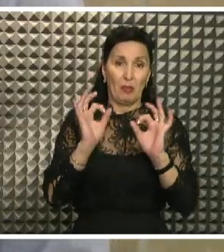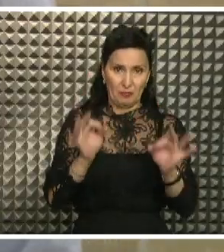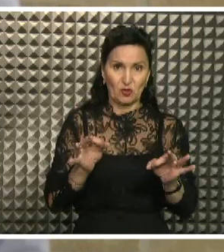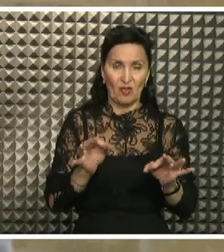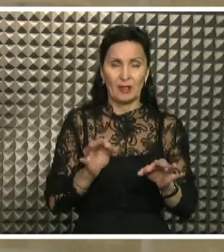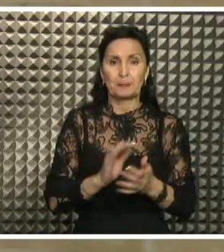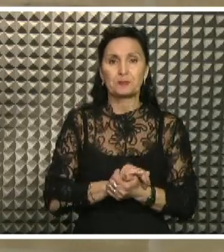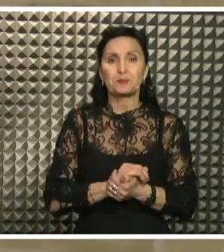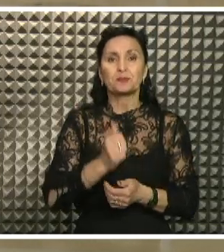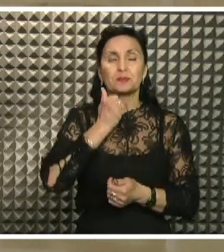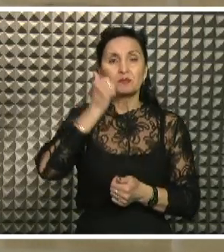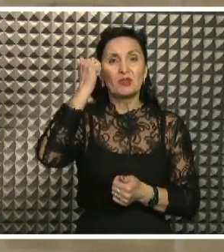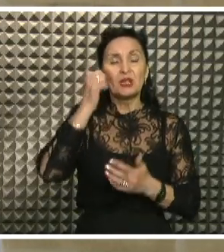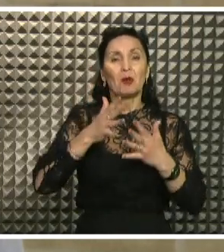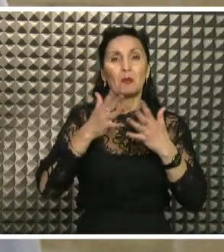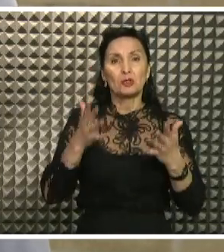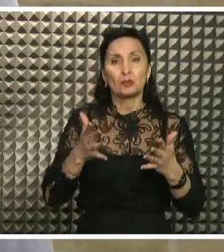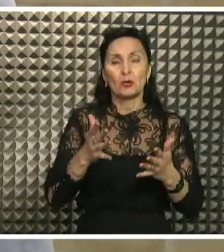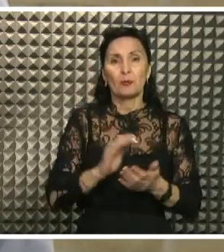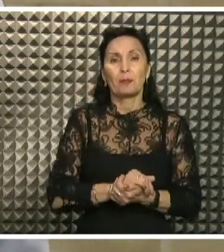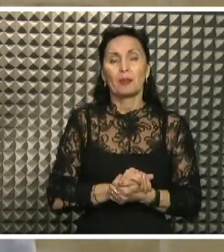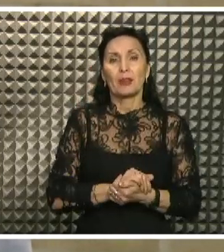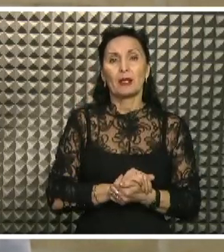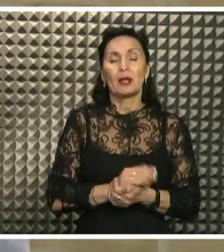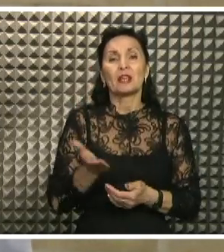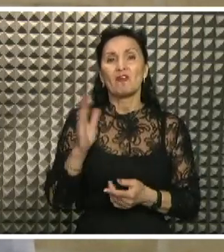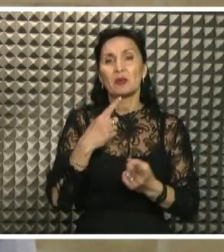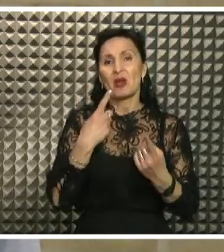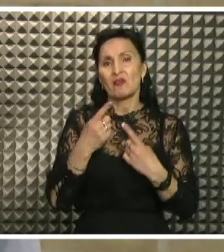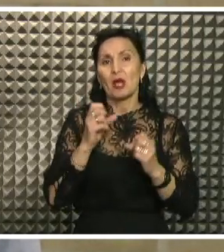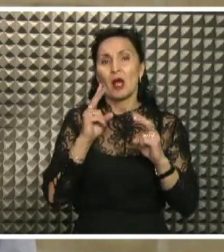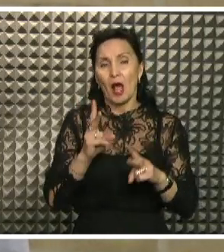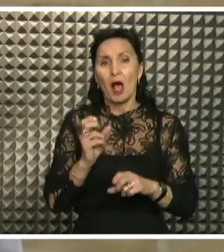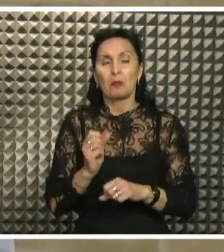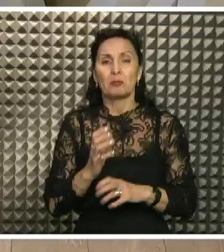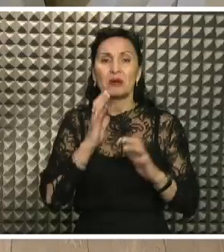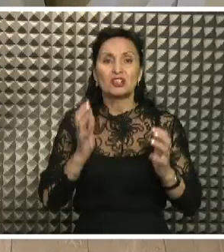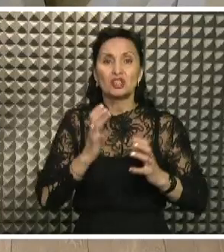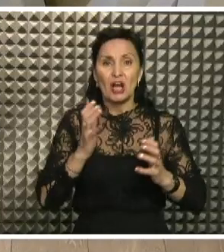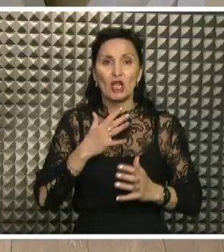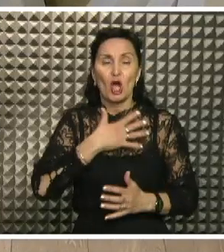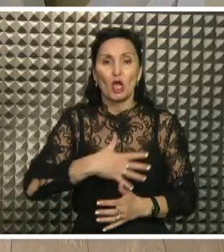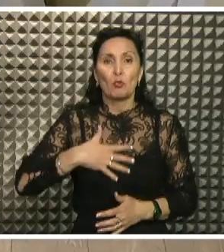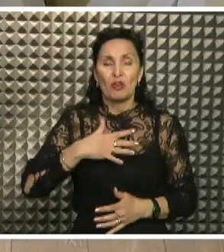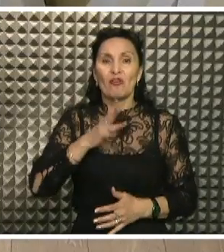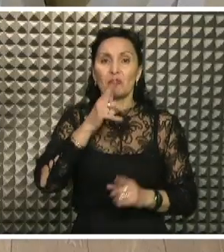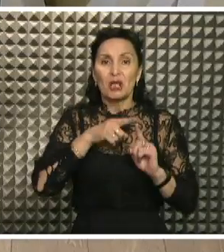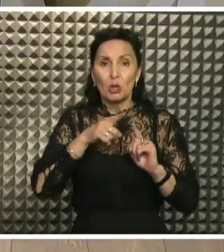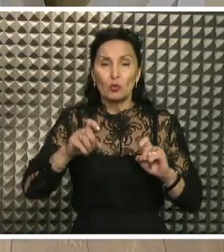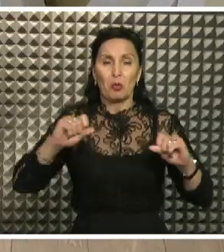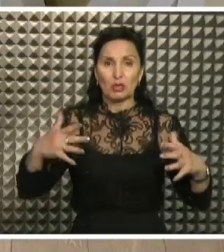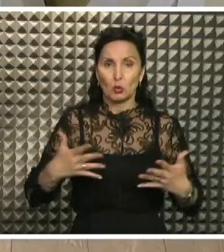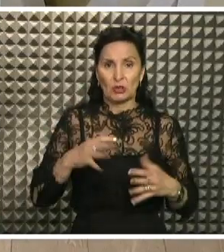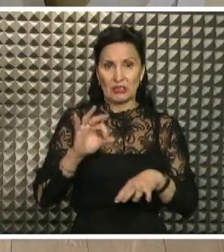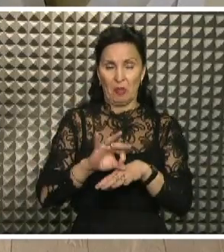Да, конечно. Спасибо большое, и тебе, Катя, спасибо. Давайте поговорим, как поддержать иммунитет в период обострения простудных